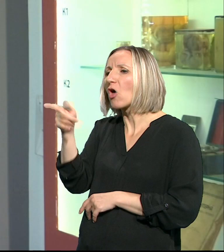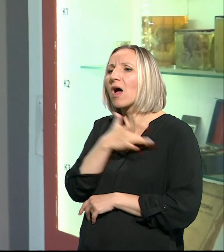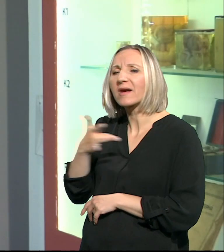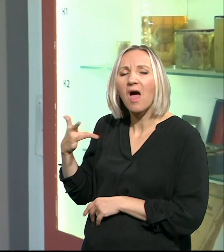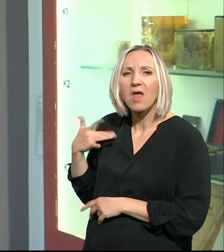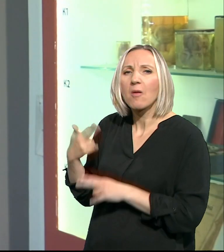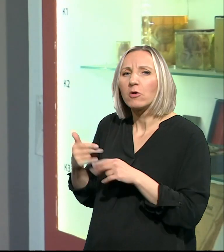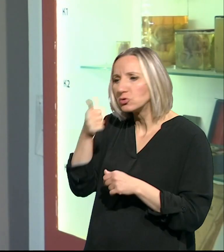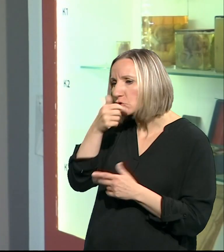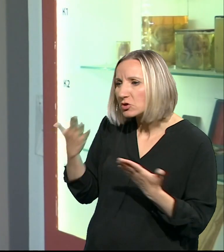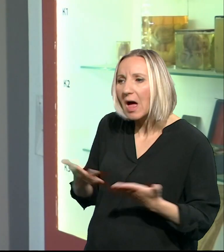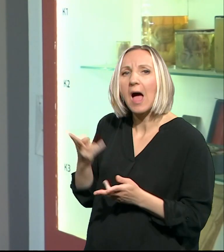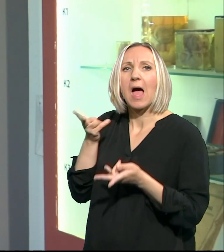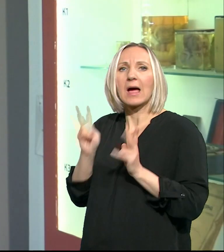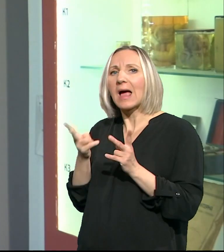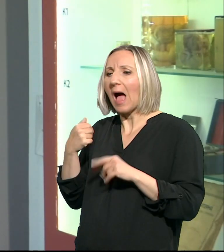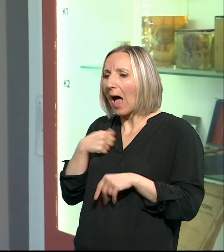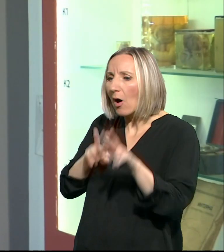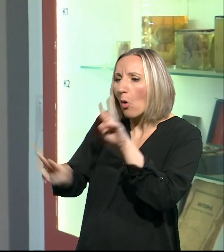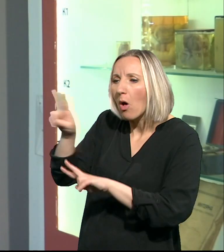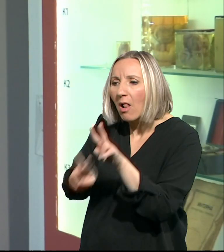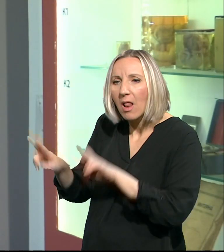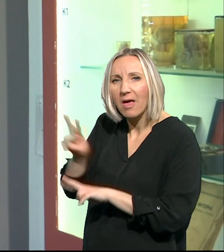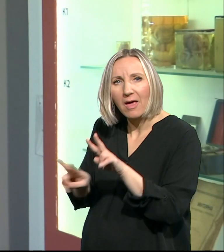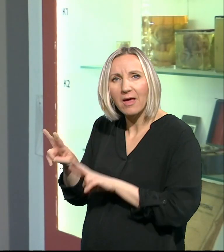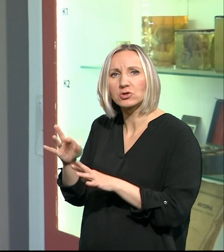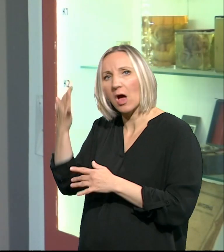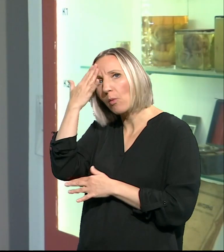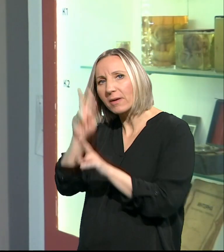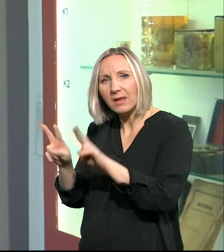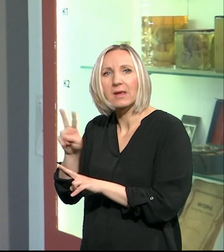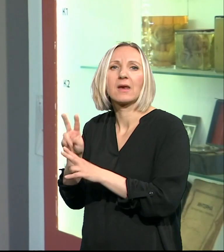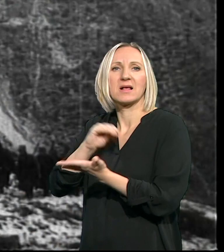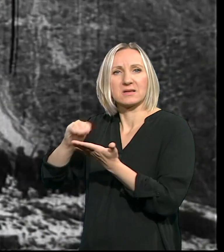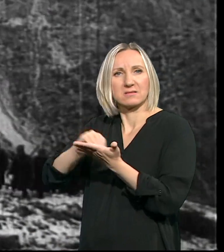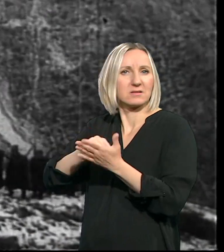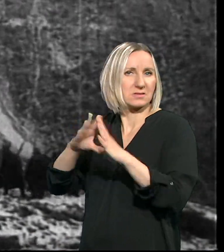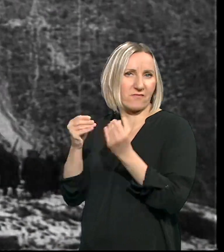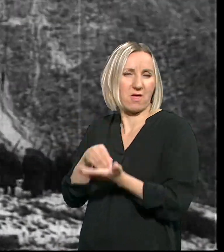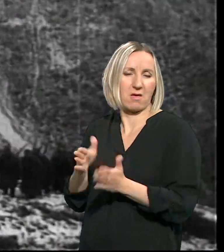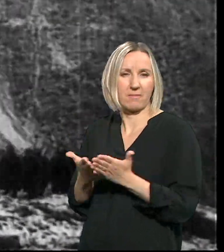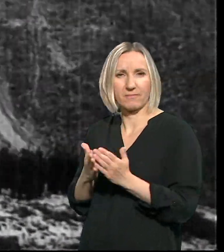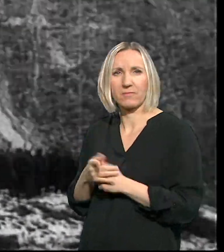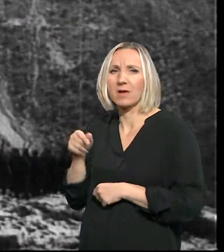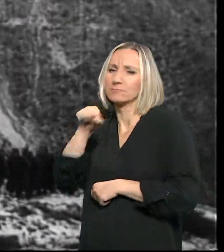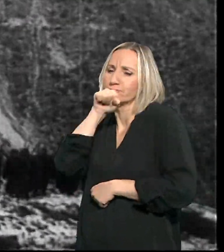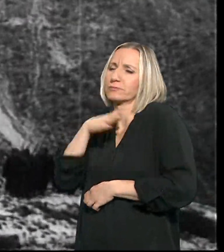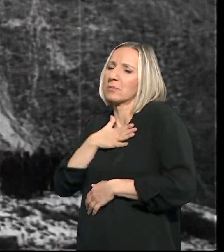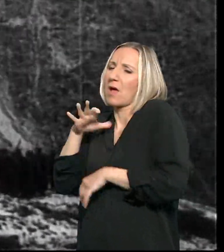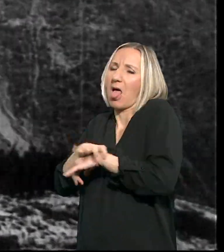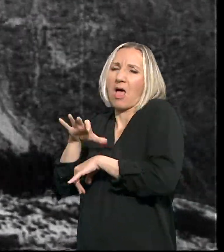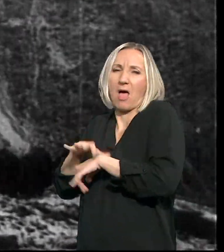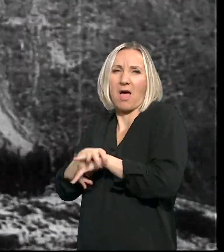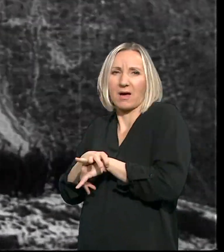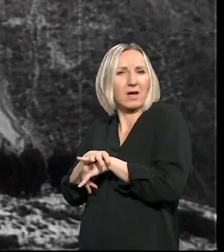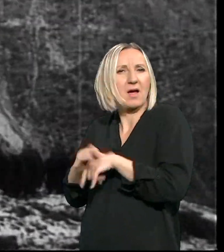su kod njih dijagnostikovane, način zbrinjavanja i tako dalje. Ljubav prema profesiji za koju se školovao nije